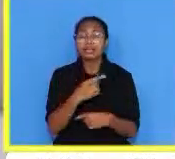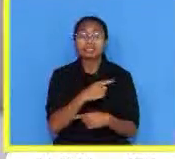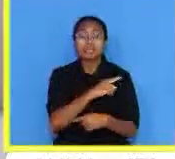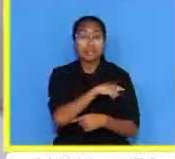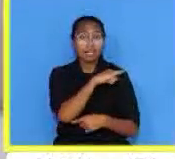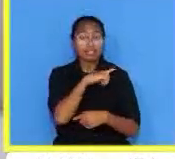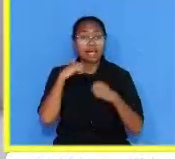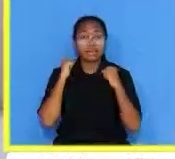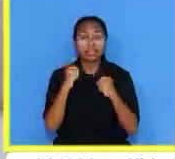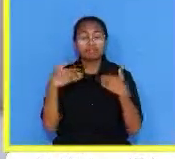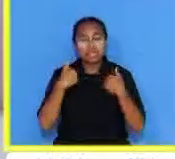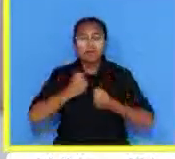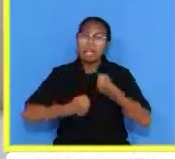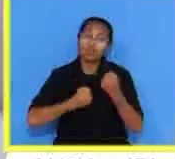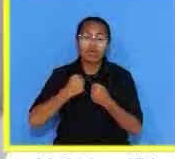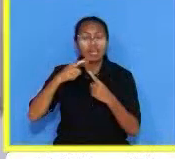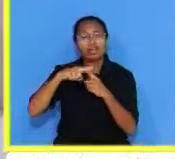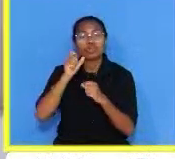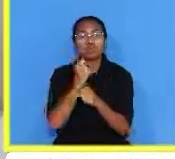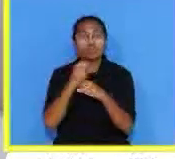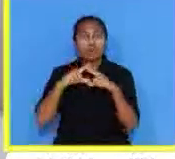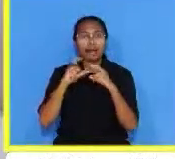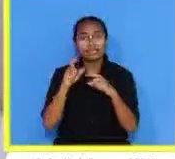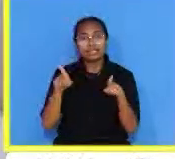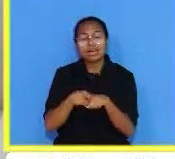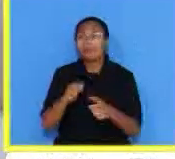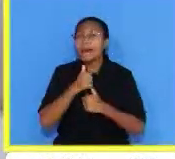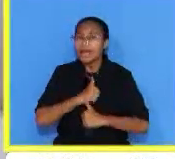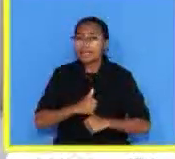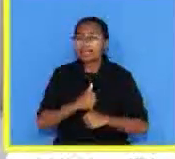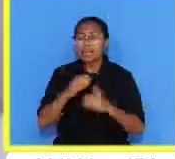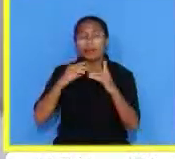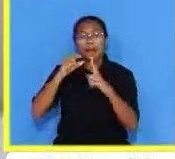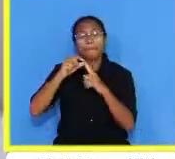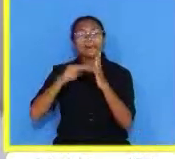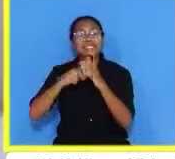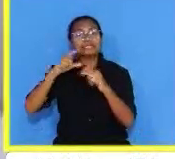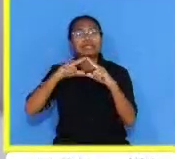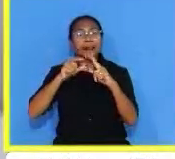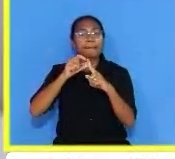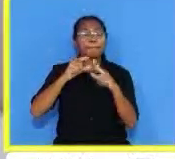tenaga-tenaga kesehatan bisa melakukan tugasnya dengan baik dan pencapaian kita baik. Kemudian kita bisa